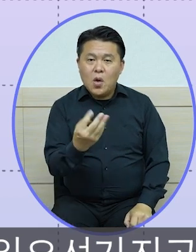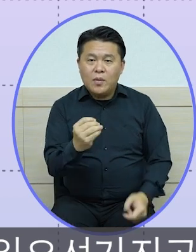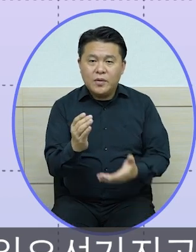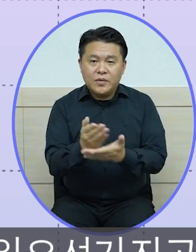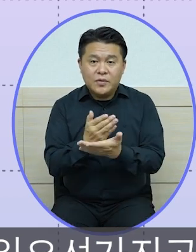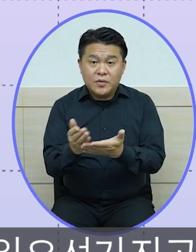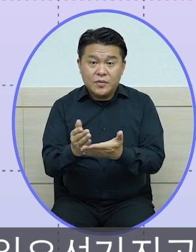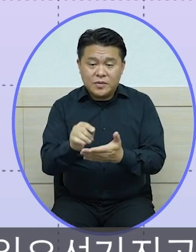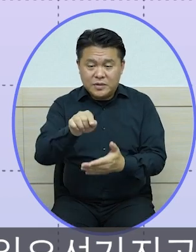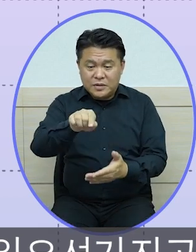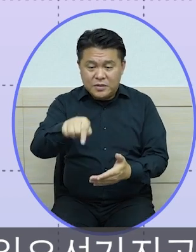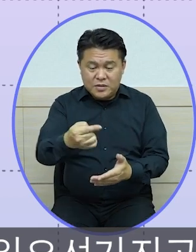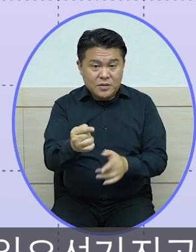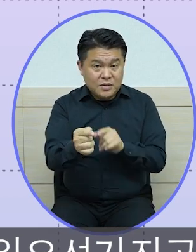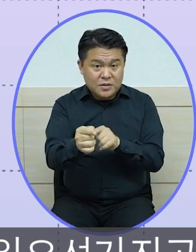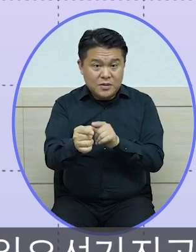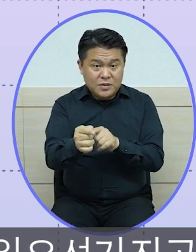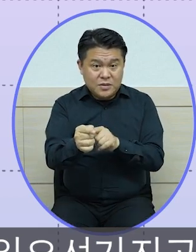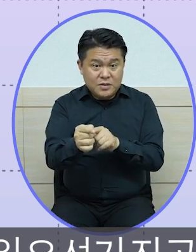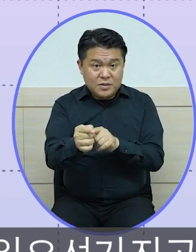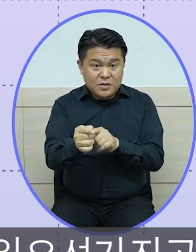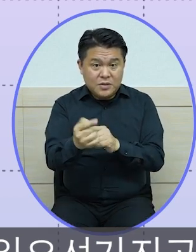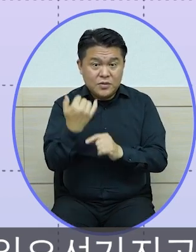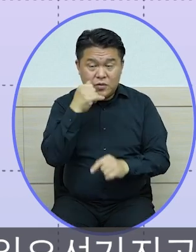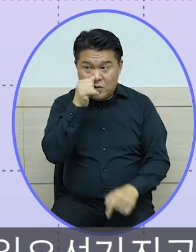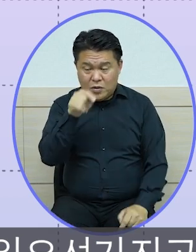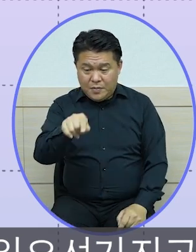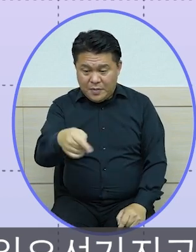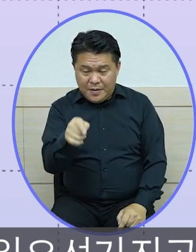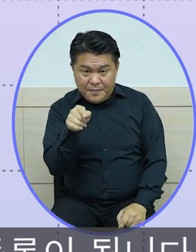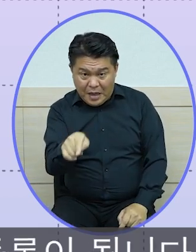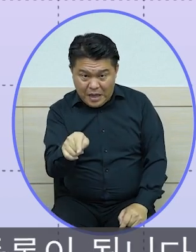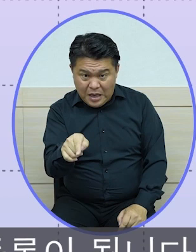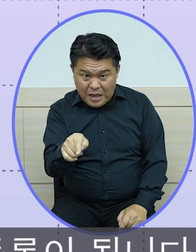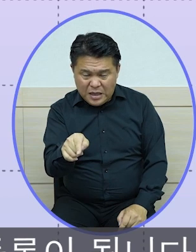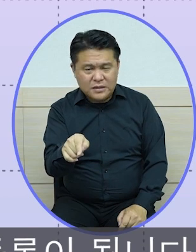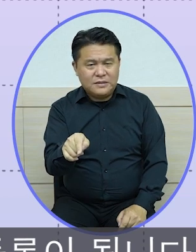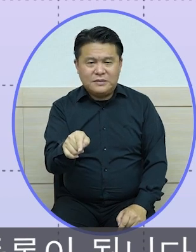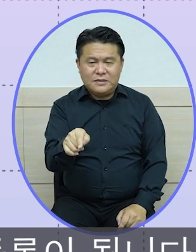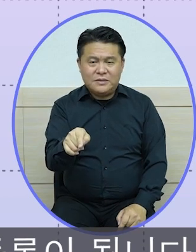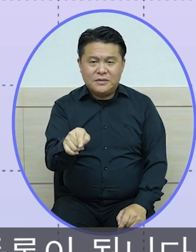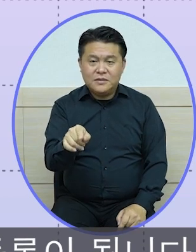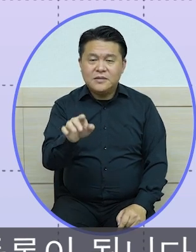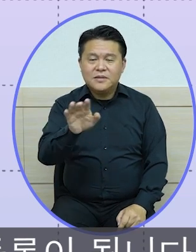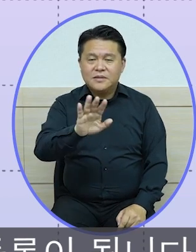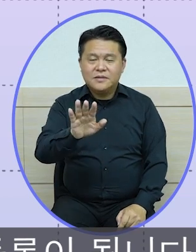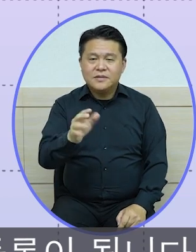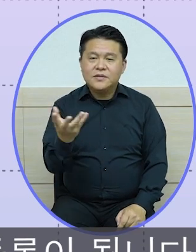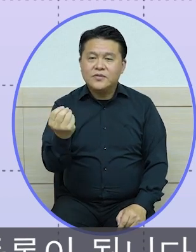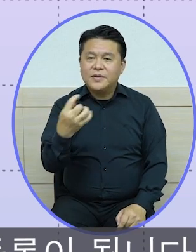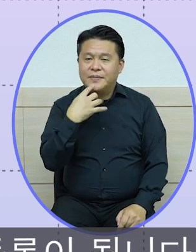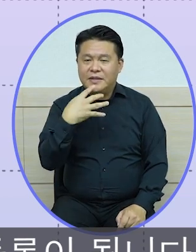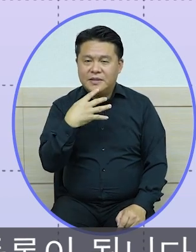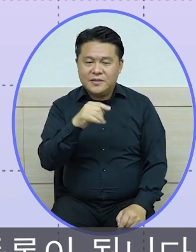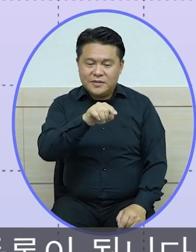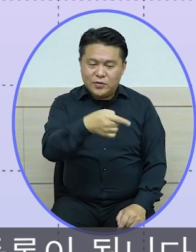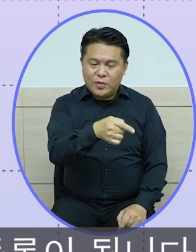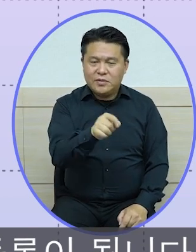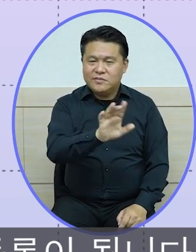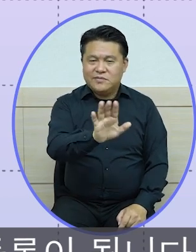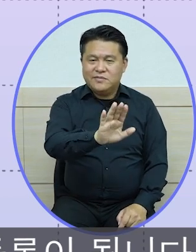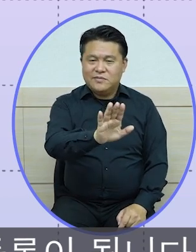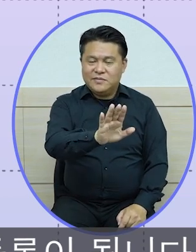구분하는 이제 콤마를 좀 입력을 해주시는 분들이 있으셔가지고 여기는 숫자만 오로지 입력을 해주셔야지